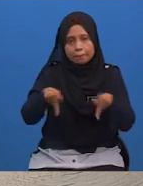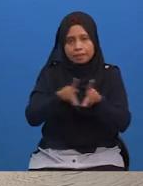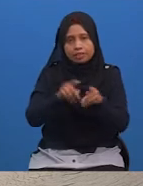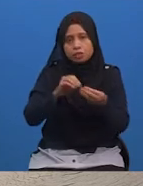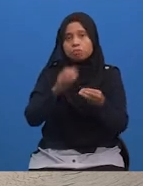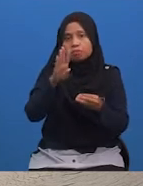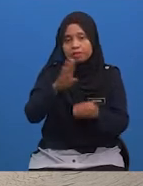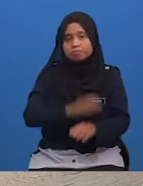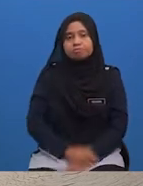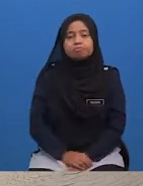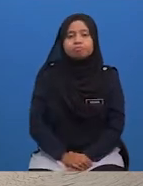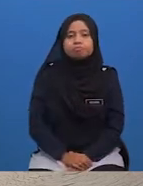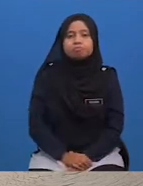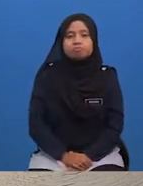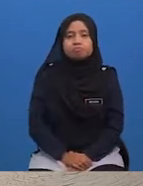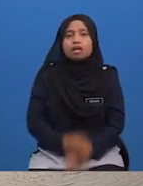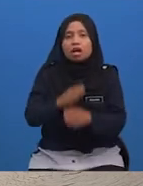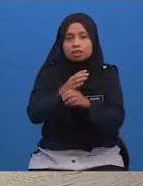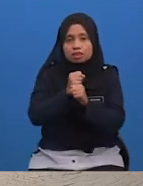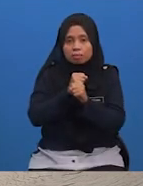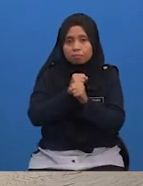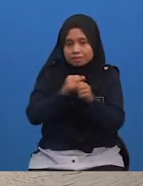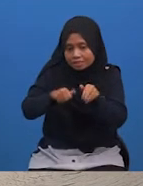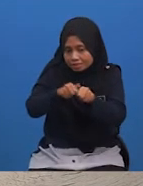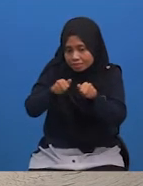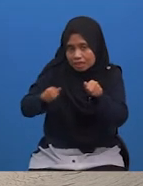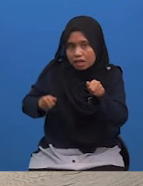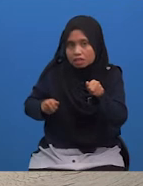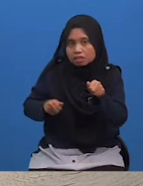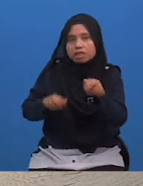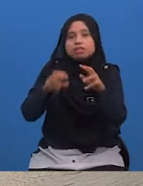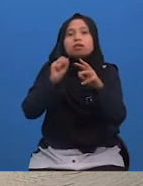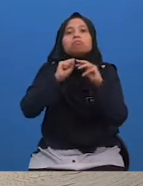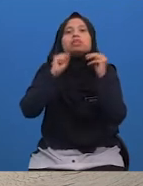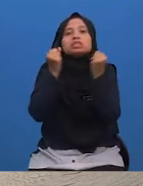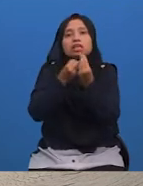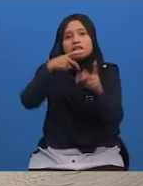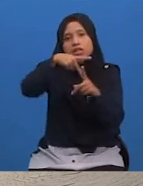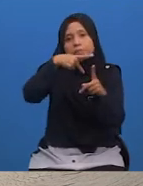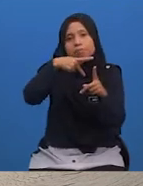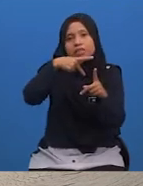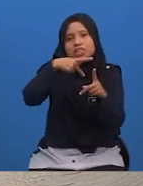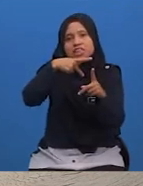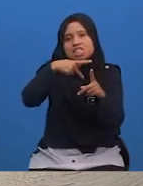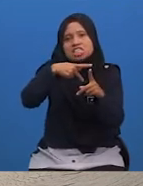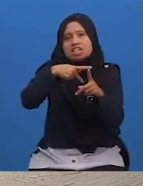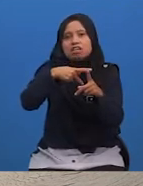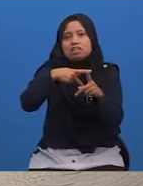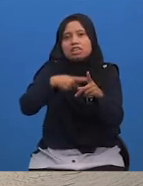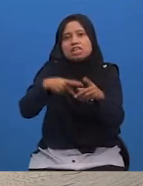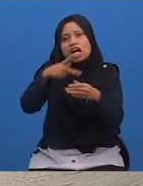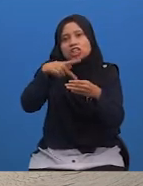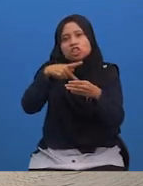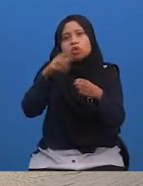Kepentingan yang keempat adalah dapat mengelakkan masyarakat daripada ditindas oleh